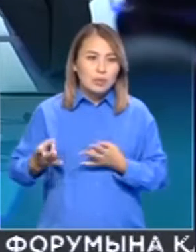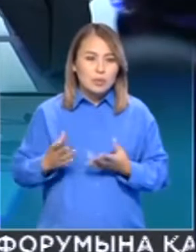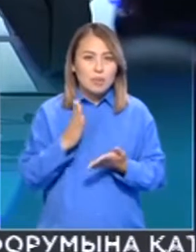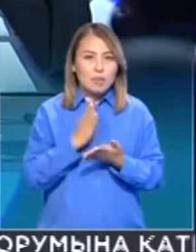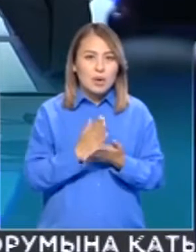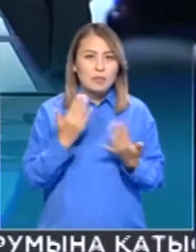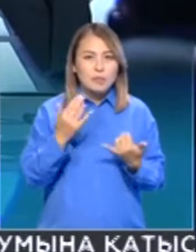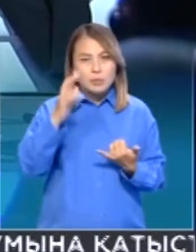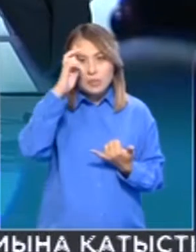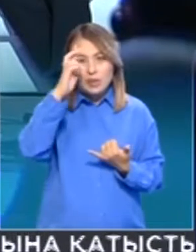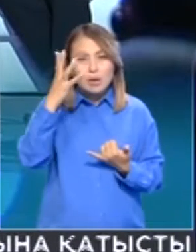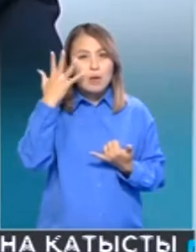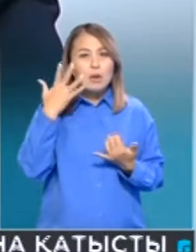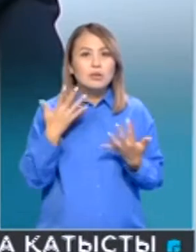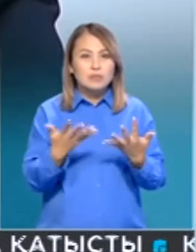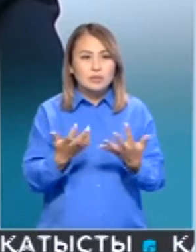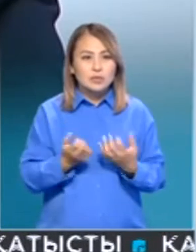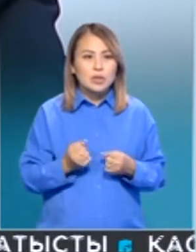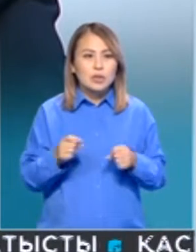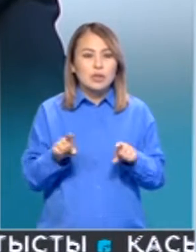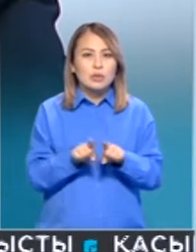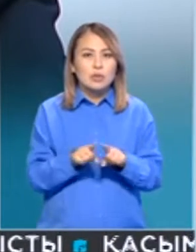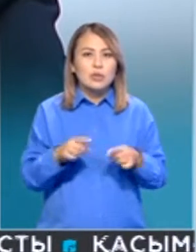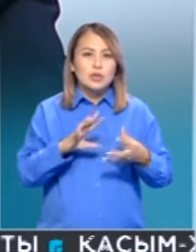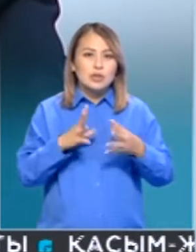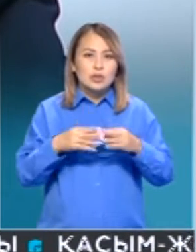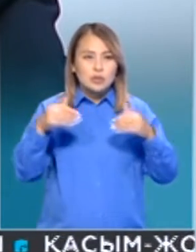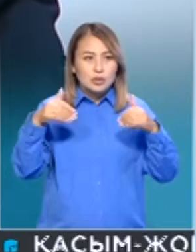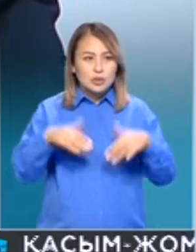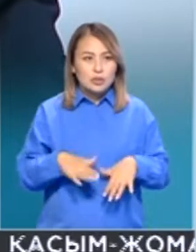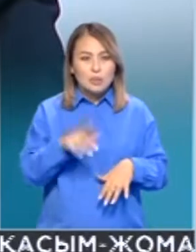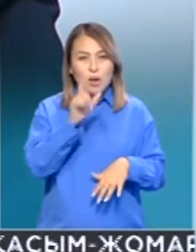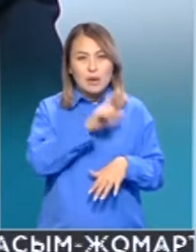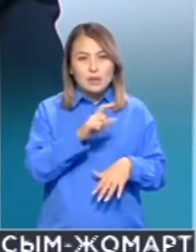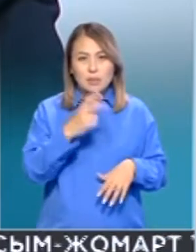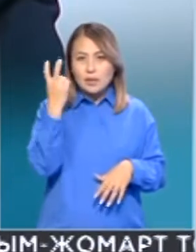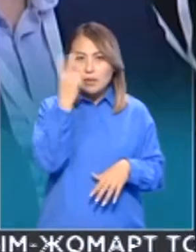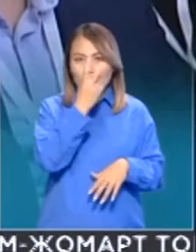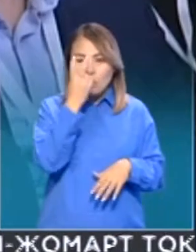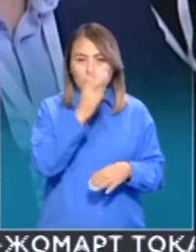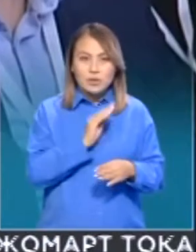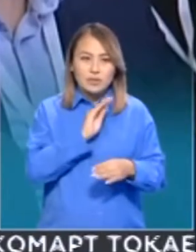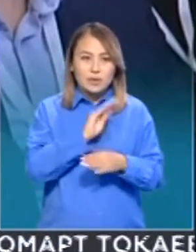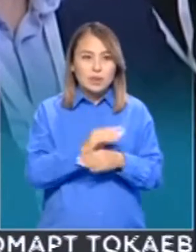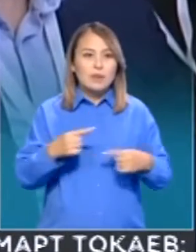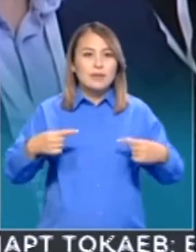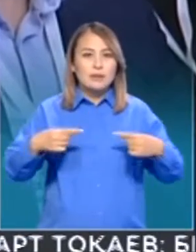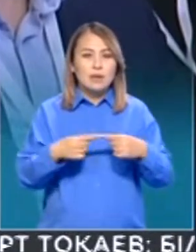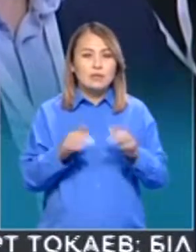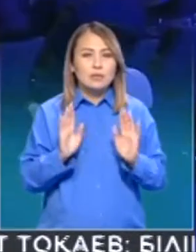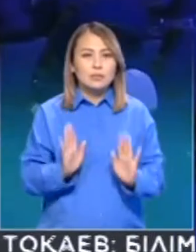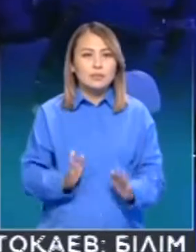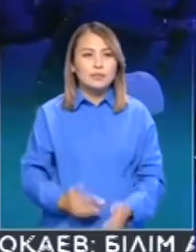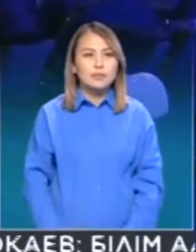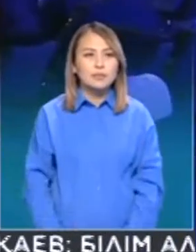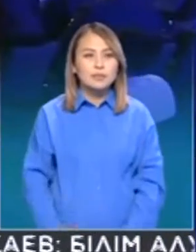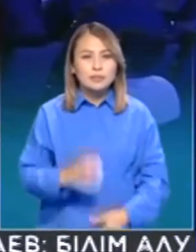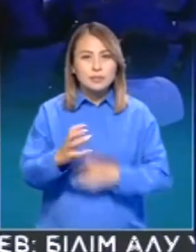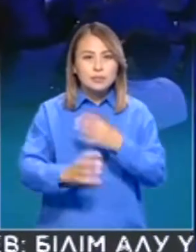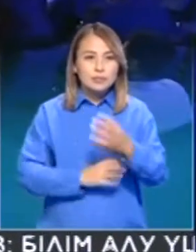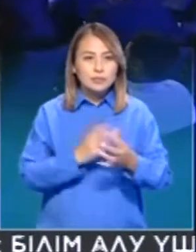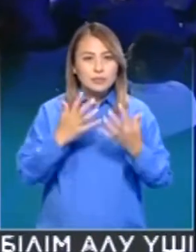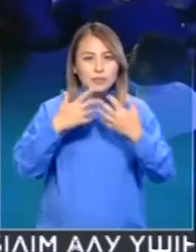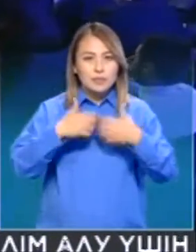бағытталған. Мемлекет қабылдаған шаралар мен шешімдердің кең ауқымы азаматтарға көрінбейді. Олар нақты нәтижені ғана көреді. Әлемде